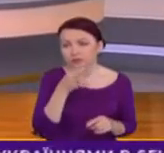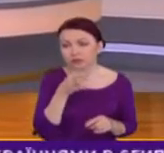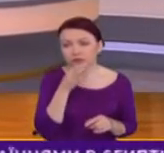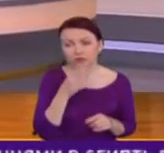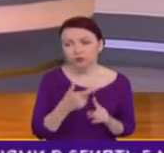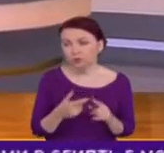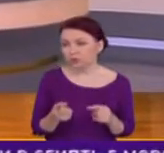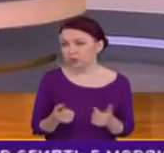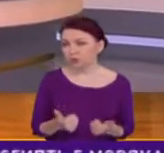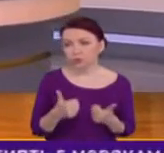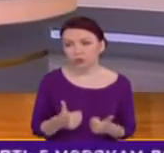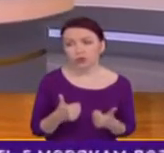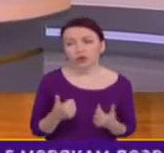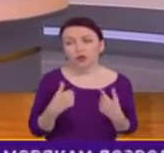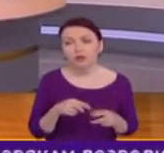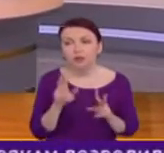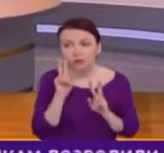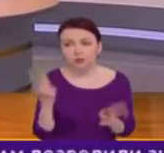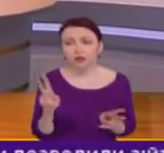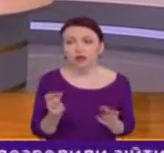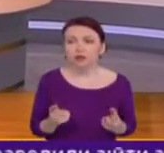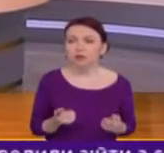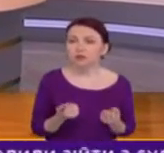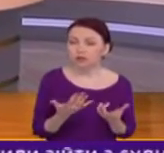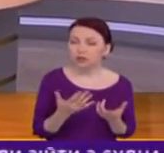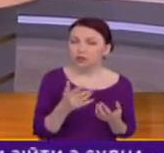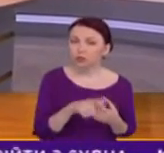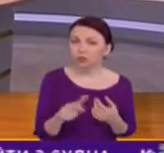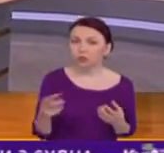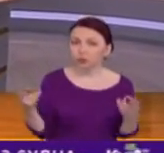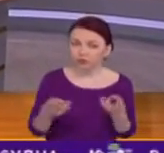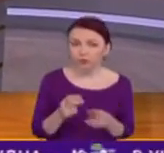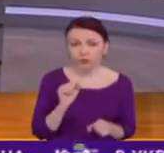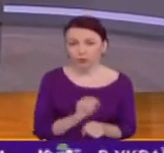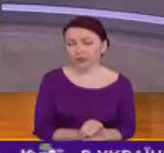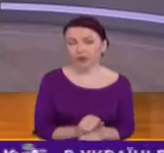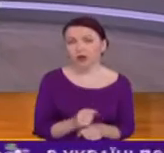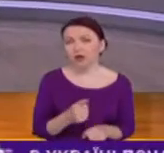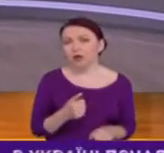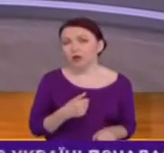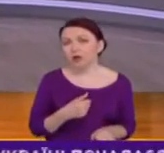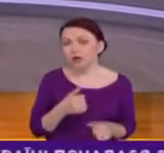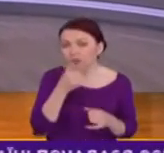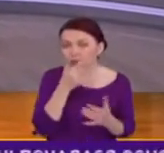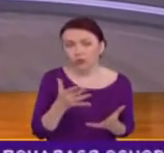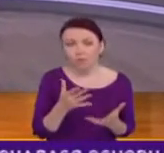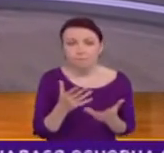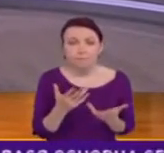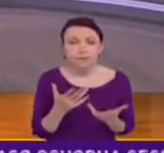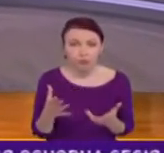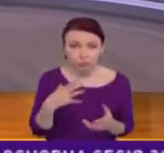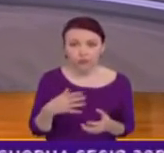що настільки людям потрібна зупинка. Я ніколи не міг дати аналіз, хоча я був